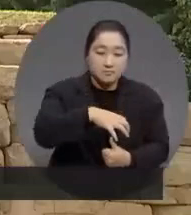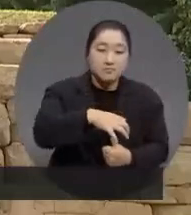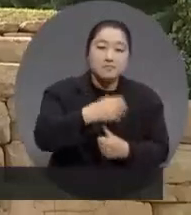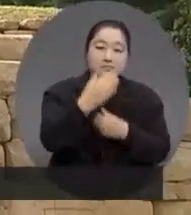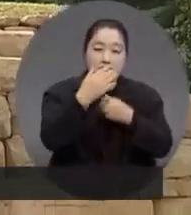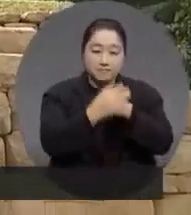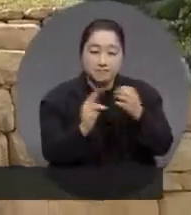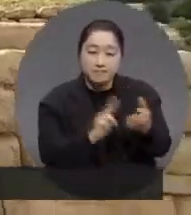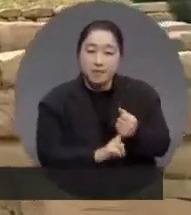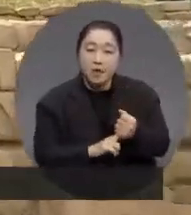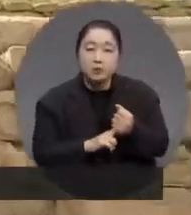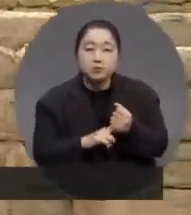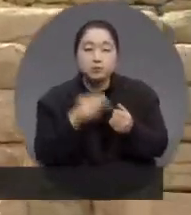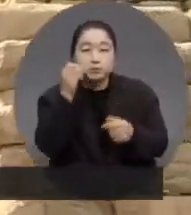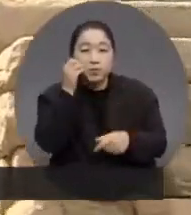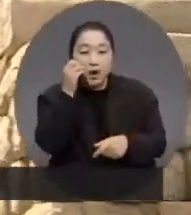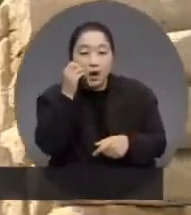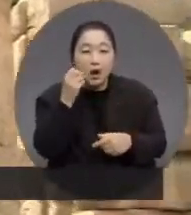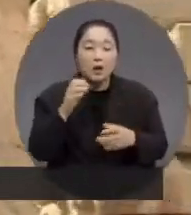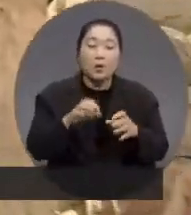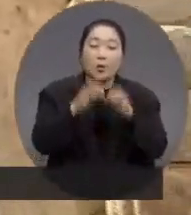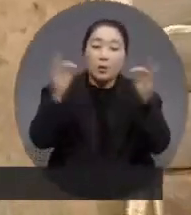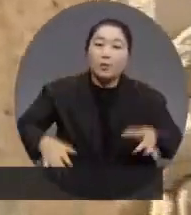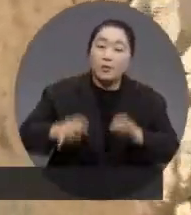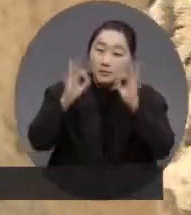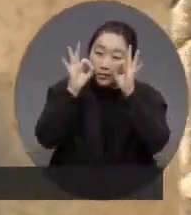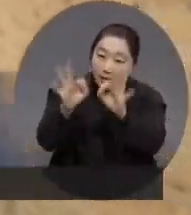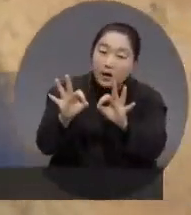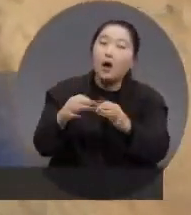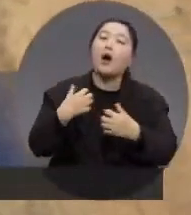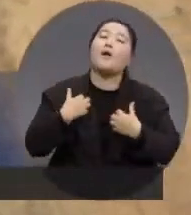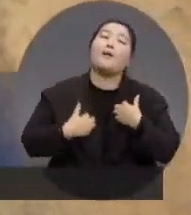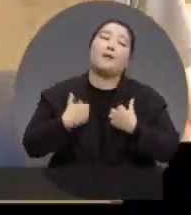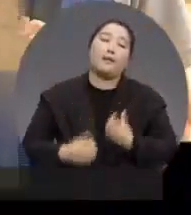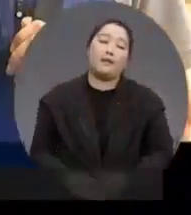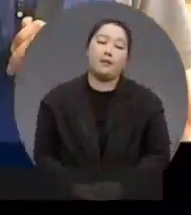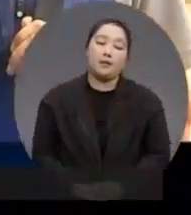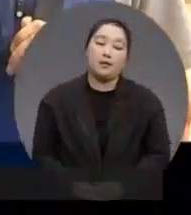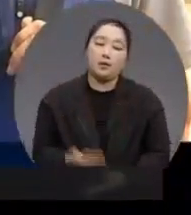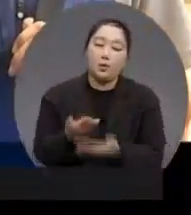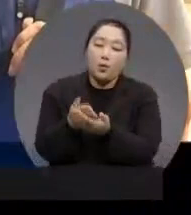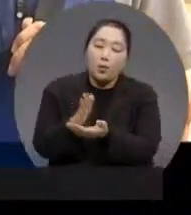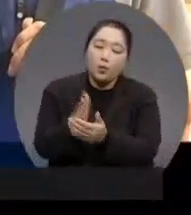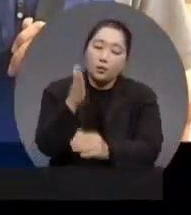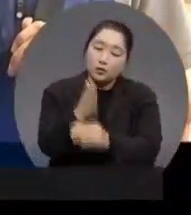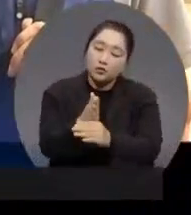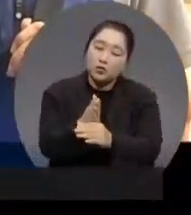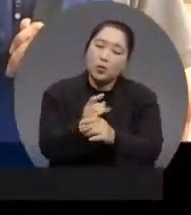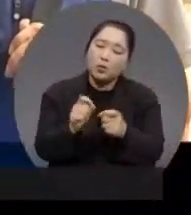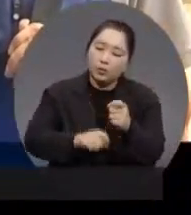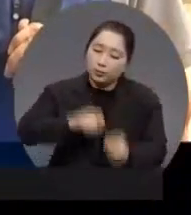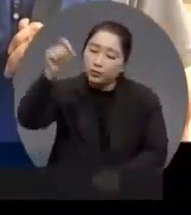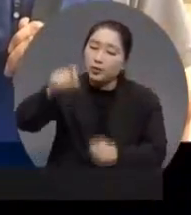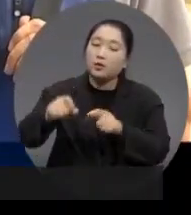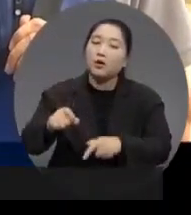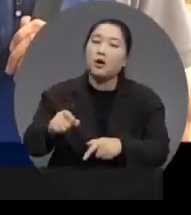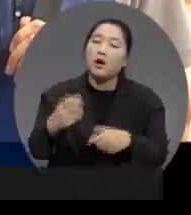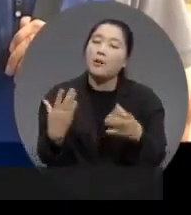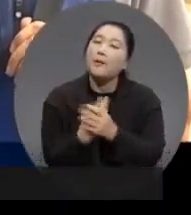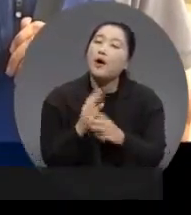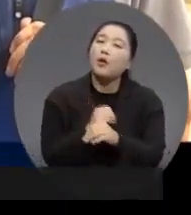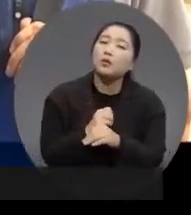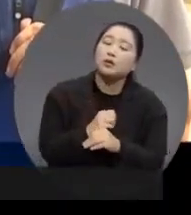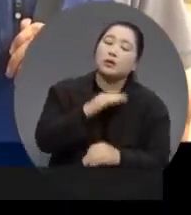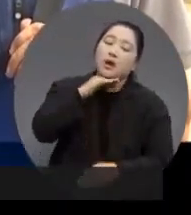보는 관광객들은 반갑기만 합니다. 그 공사 중이라는 게 너무 오랫동안 지속돼가지고